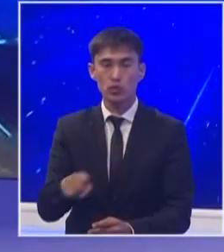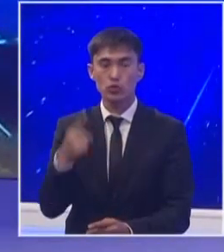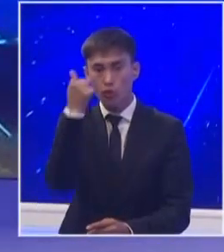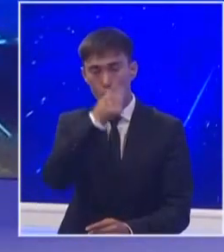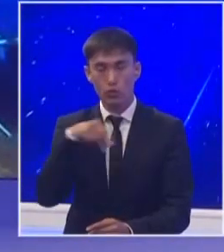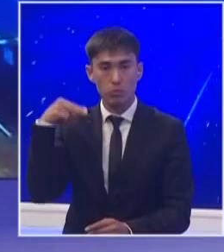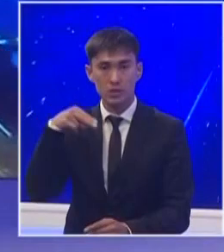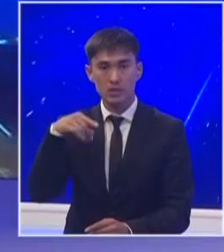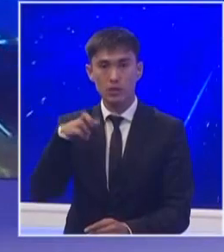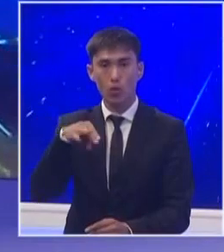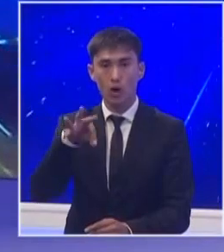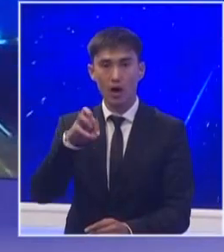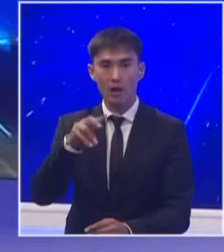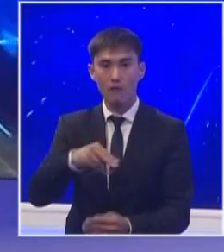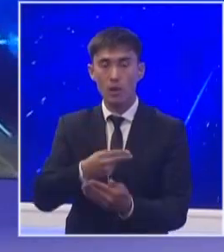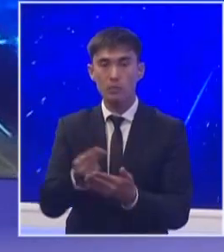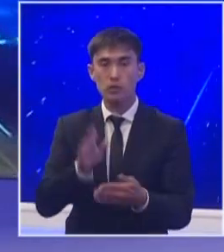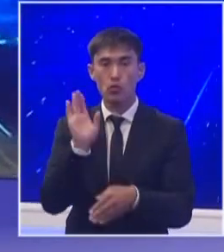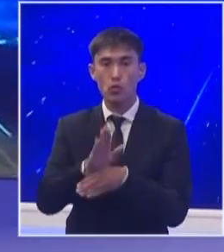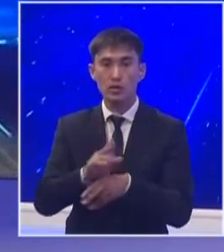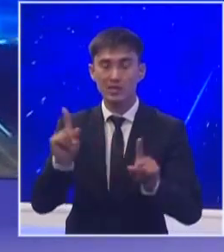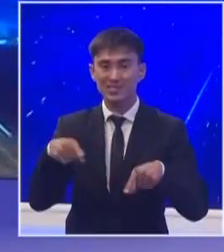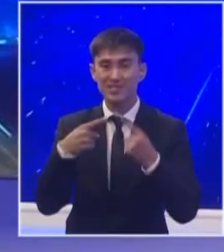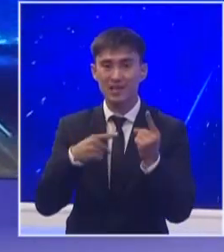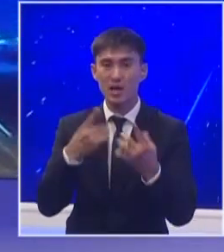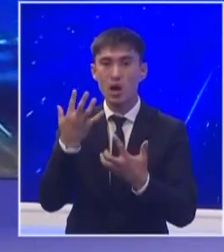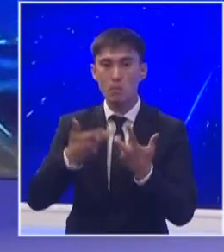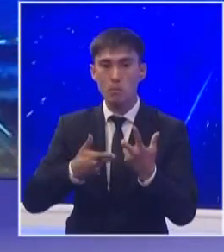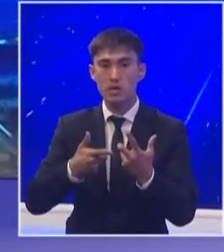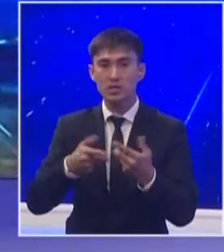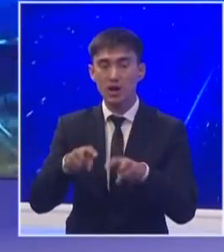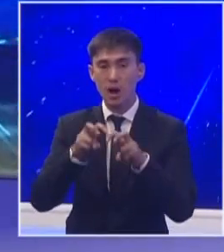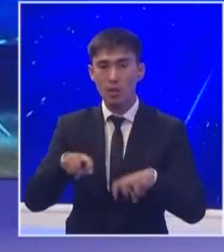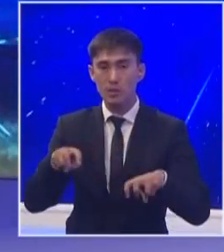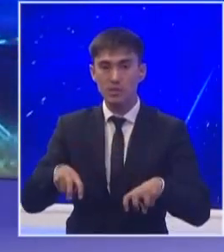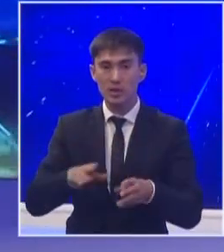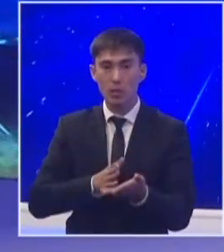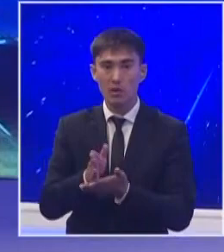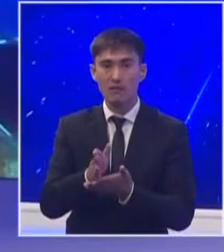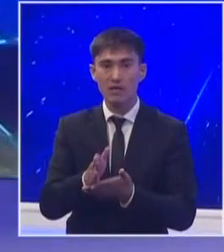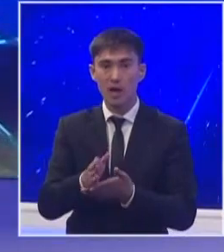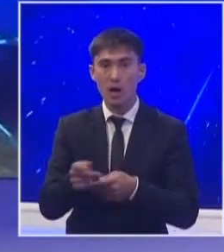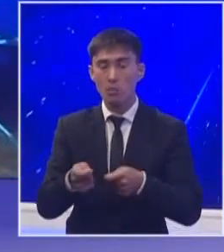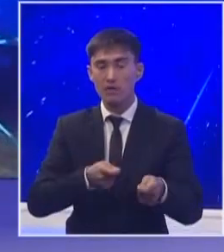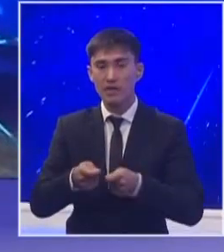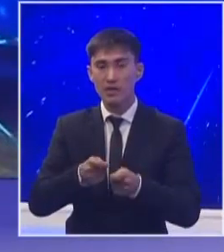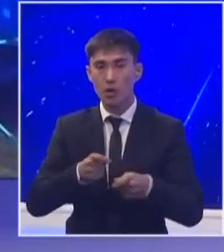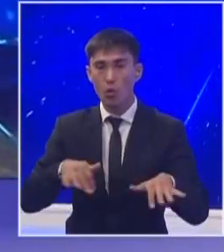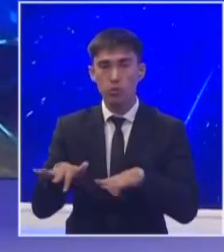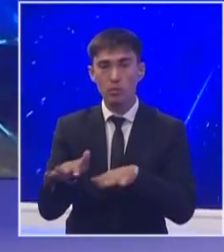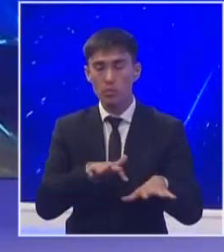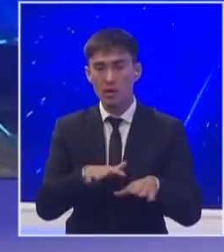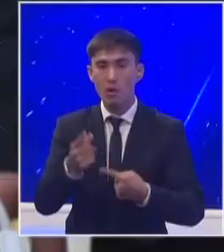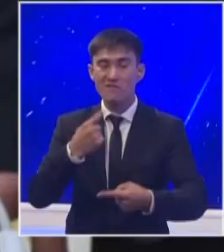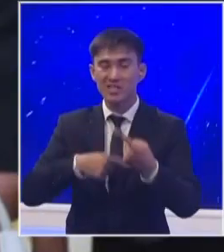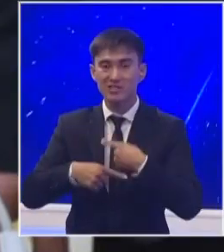года президентом Касым-Жомартом Токаевым подписан указ о создании межведомственной комиссии. Она направлена на проведение комплексных мер